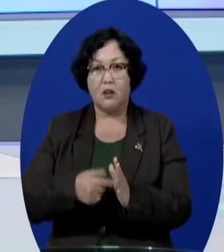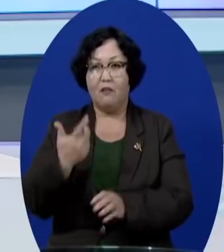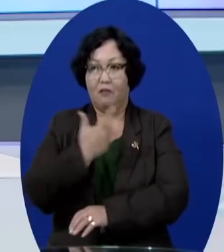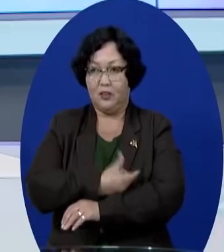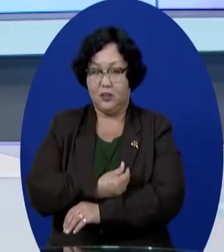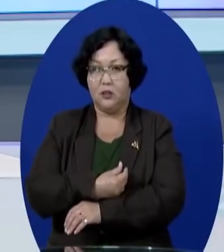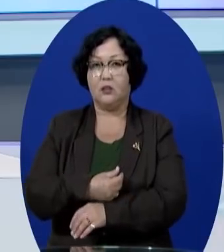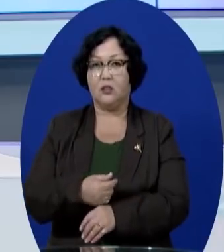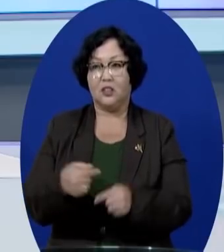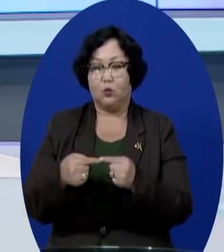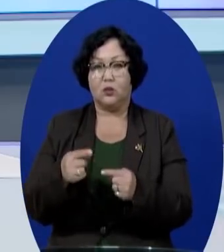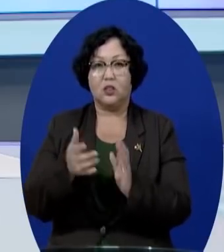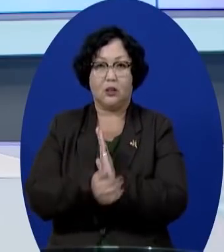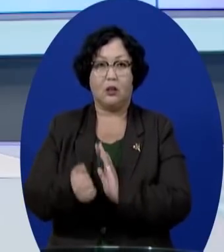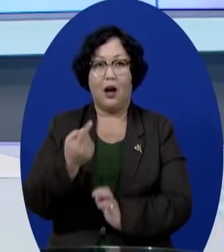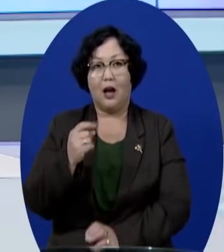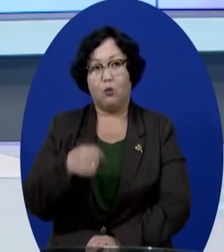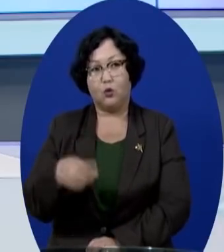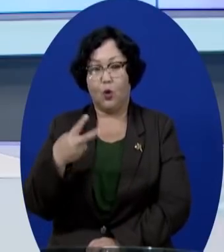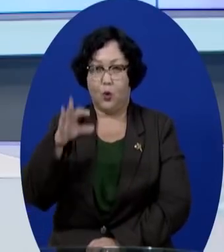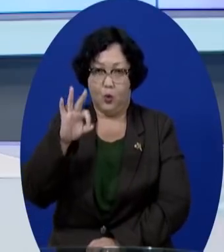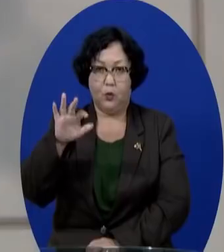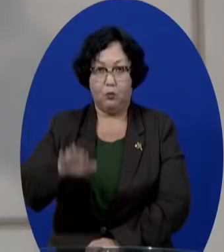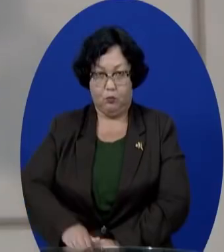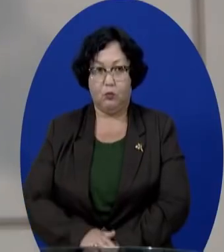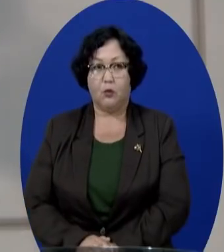10-20% бууруулж байгааг хэлж байна.